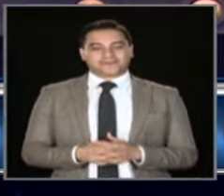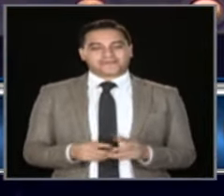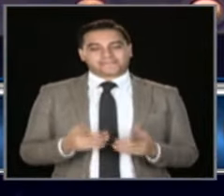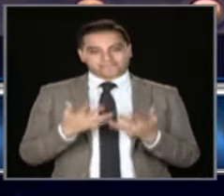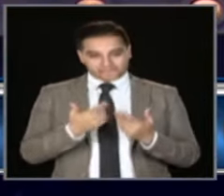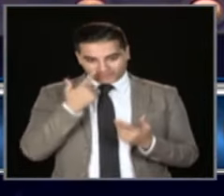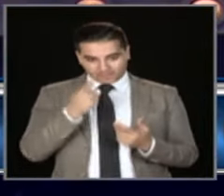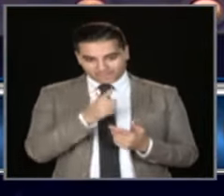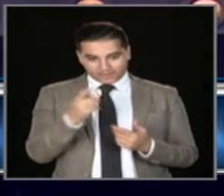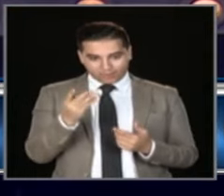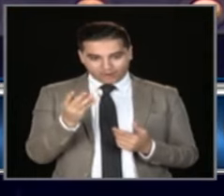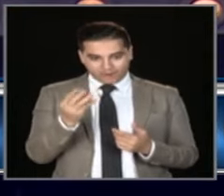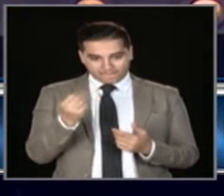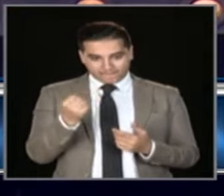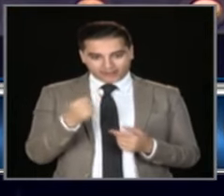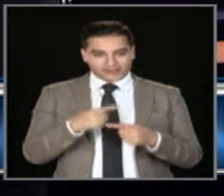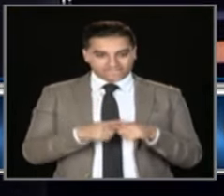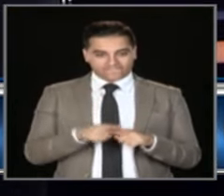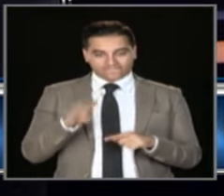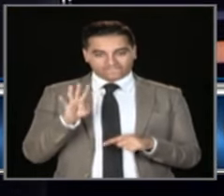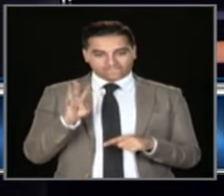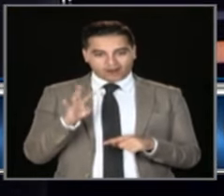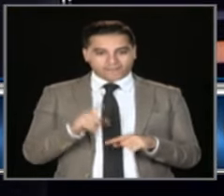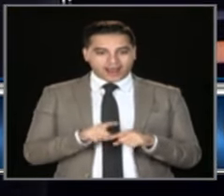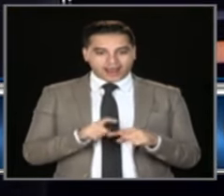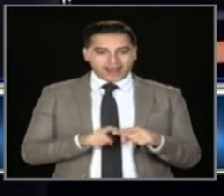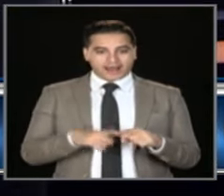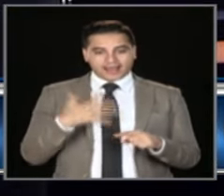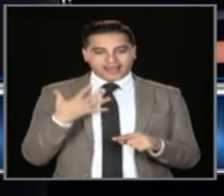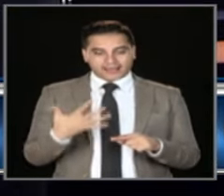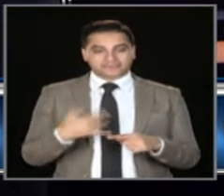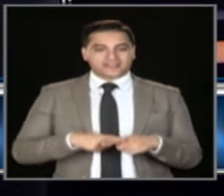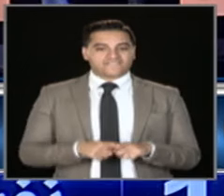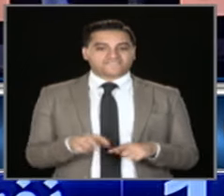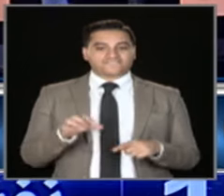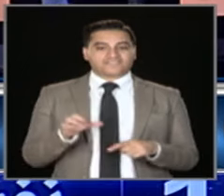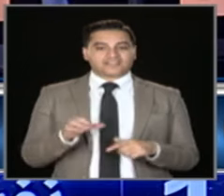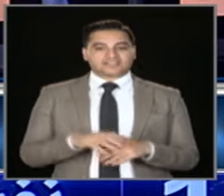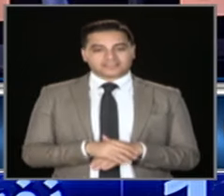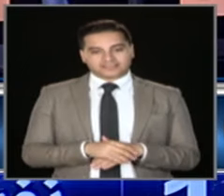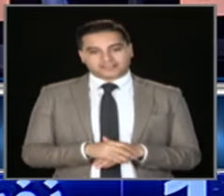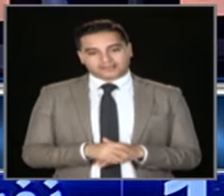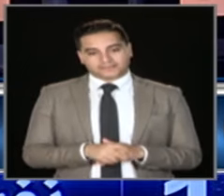حل المسألة الآتية: 140 في 4 على 5